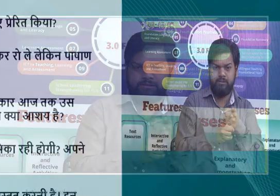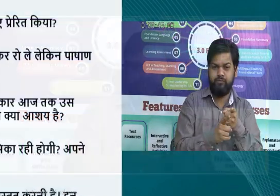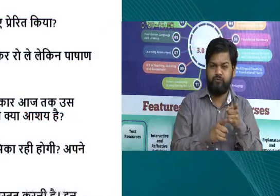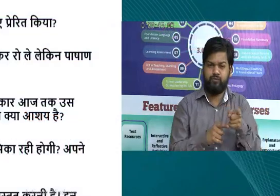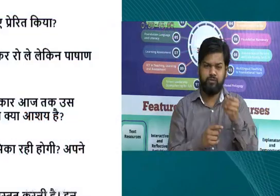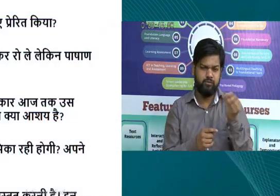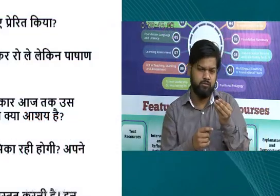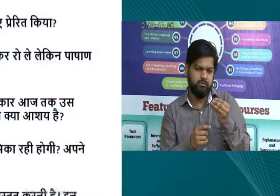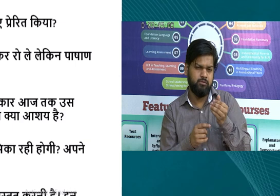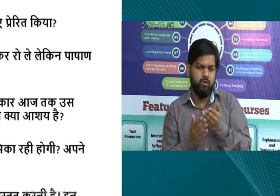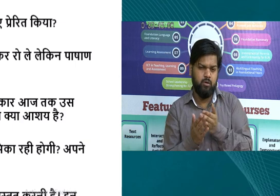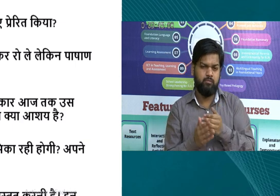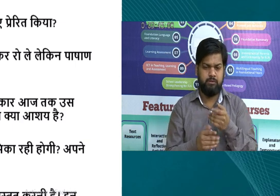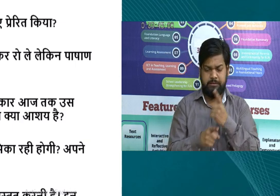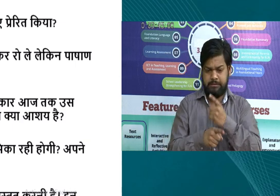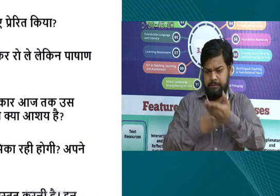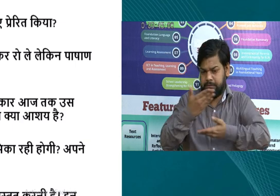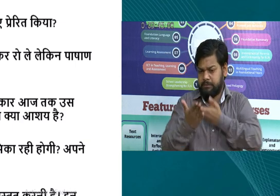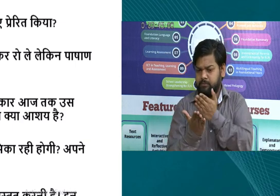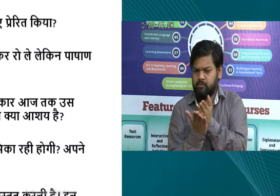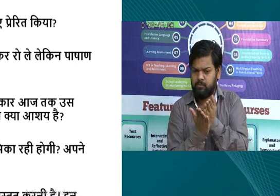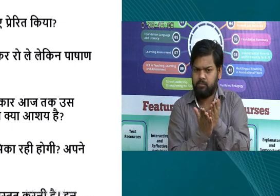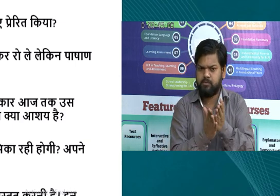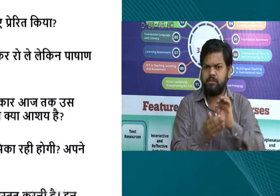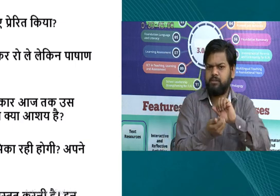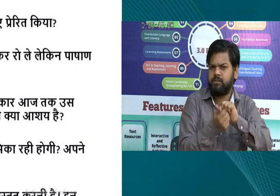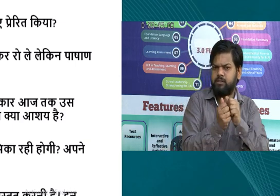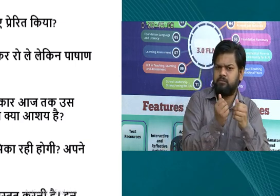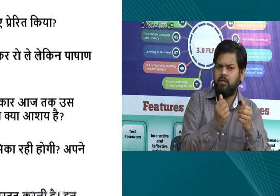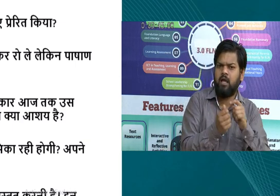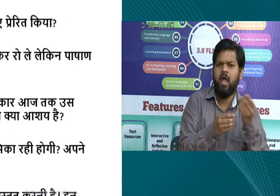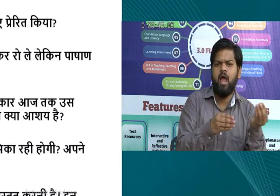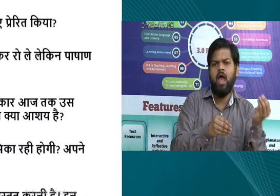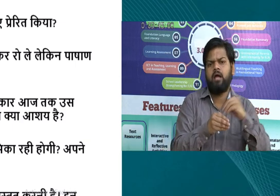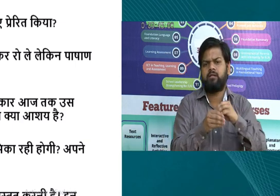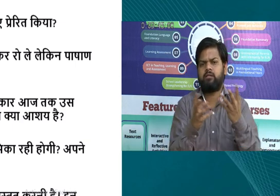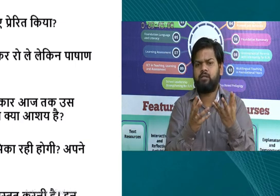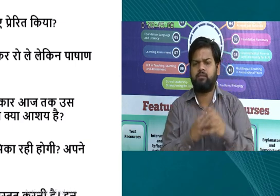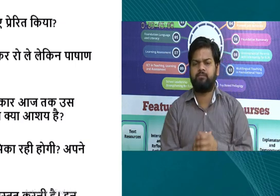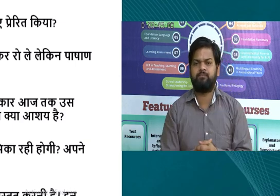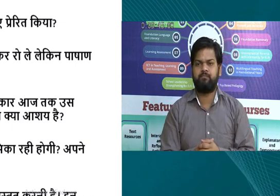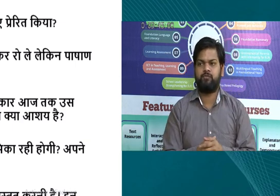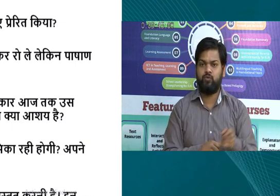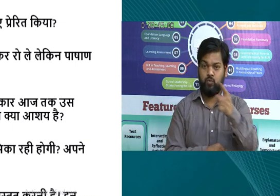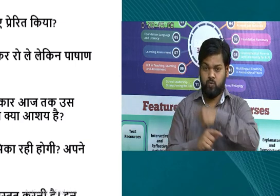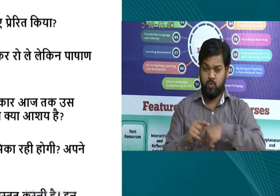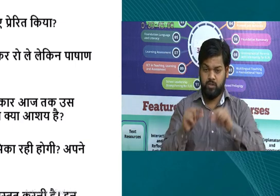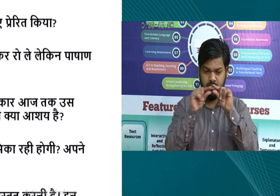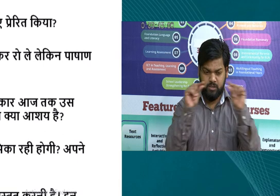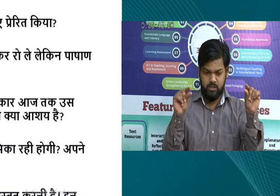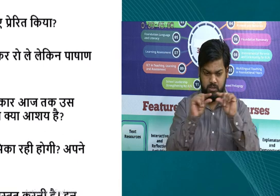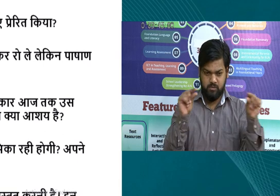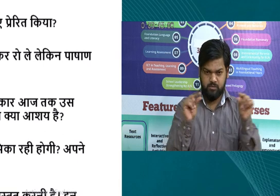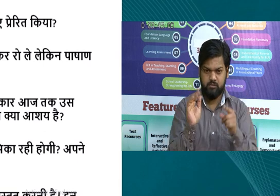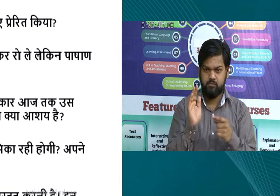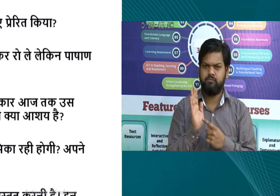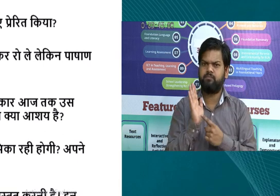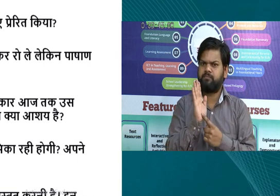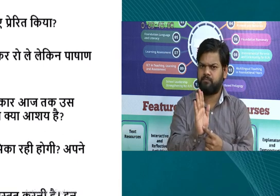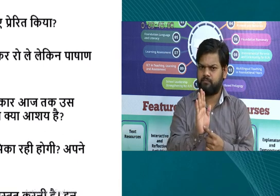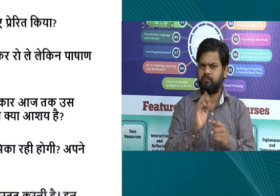तो पहला है बालिका महीना ने सेनापति ही को कौन-कौन से तर्क देकर